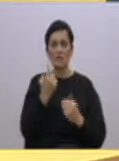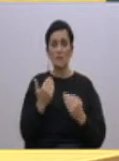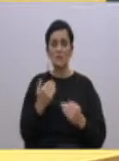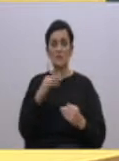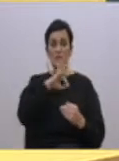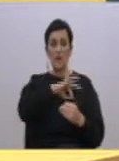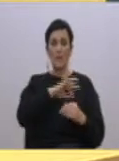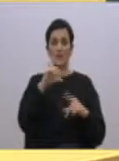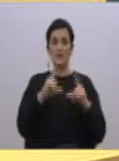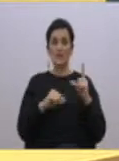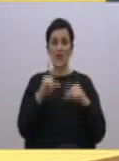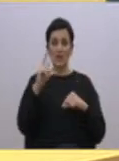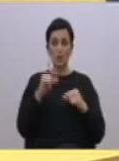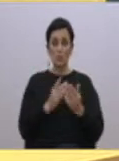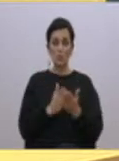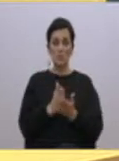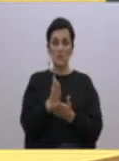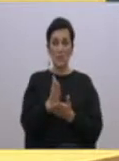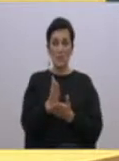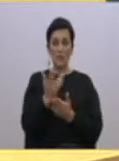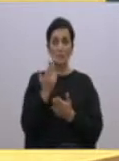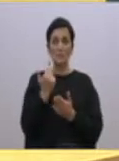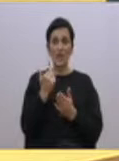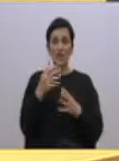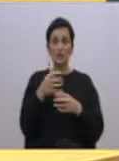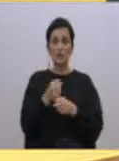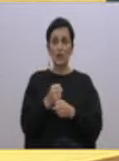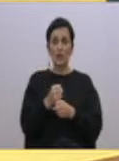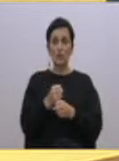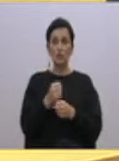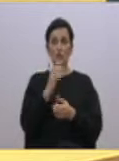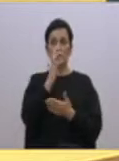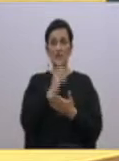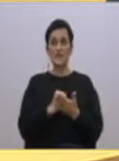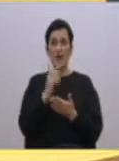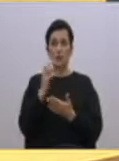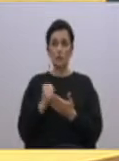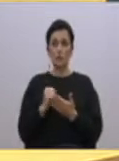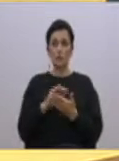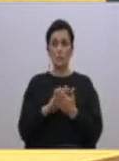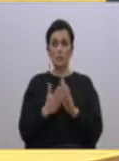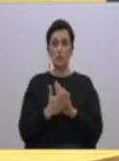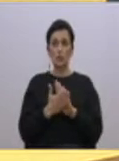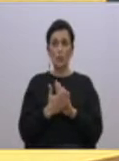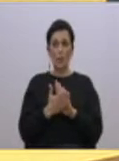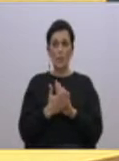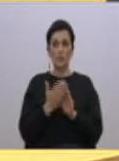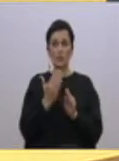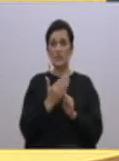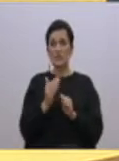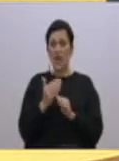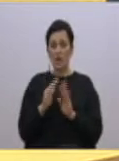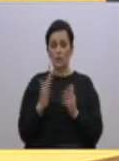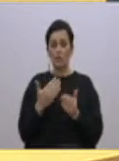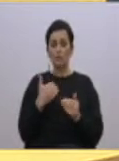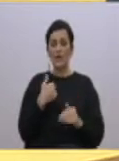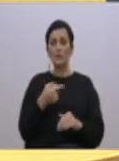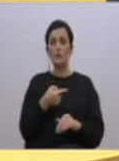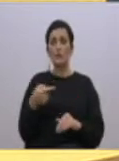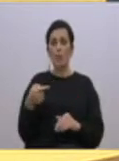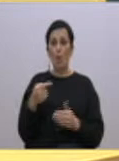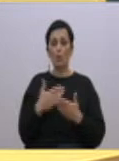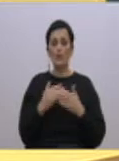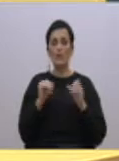გამოყენება სტატისტიკური მიზნებისთვის და შეზღუდული რესურსების პირობებში წარგულ შემთხვევაში. მოკლებული ვართ